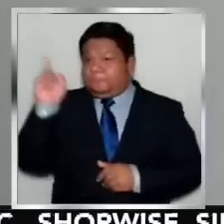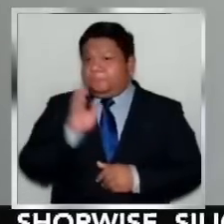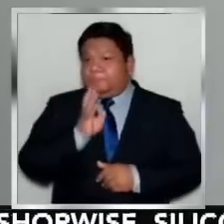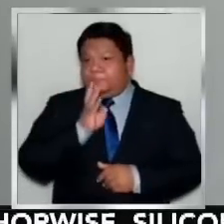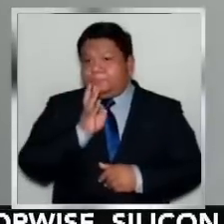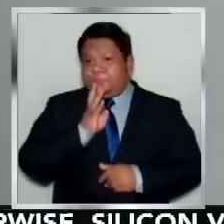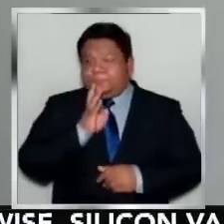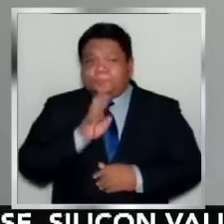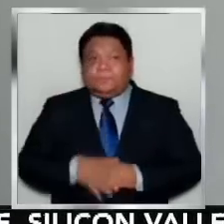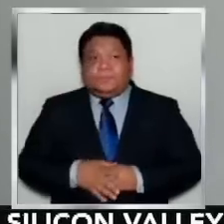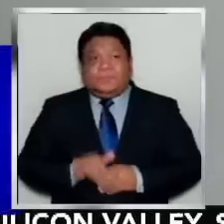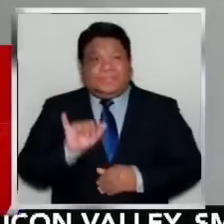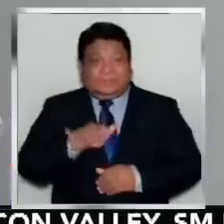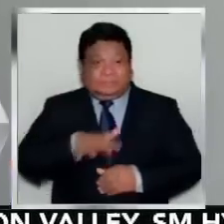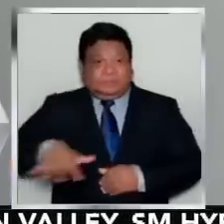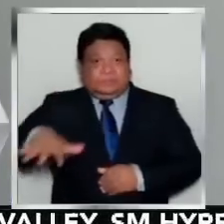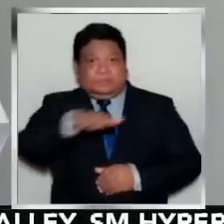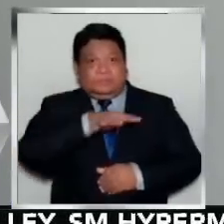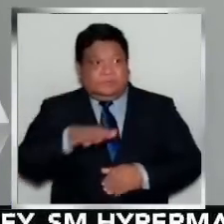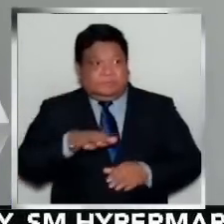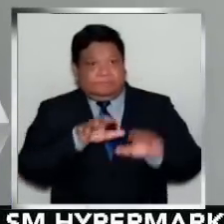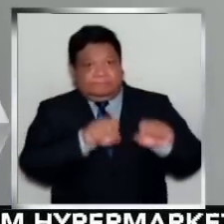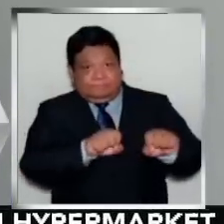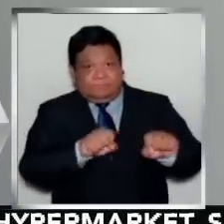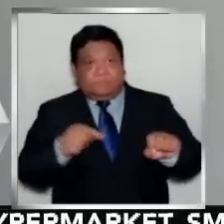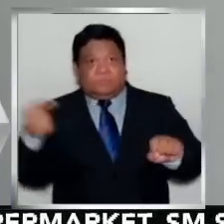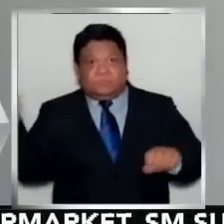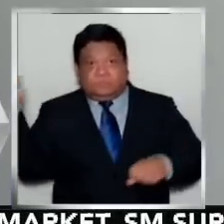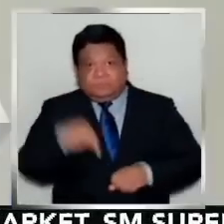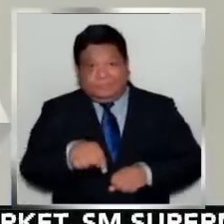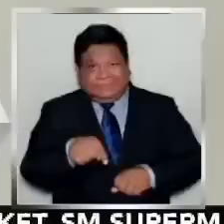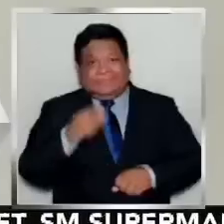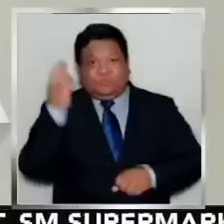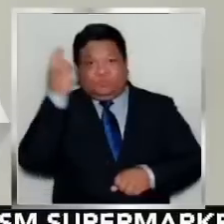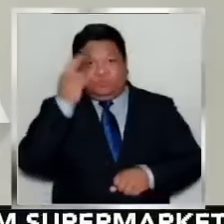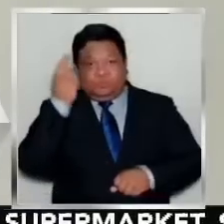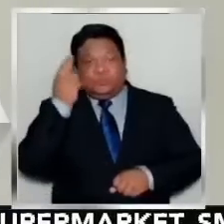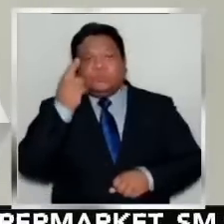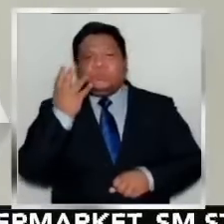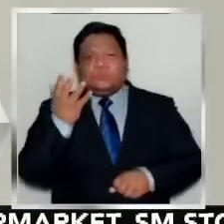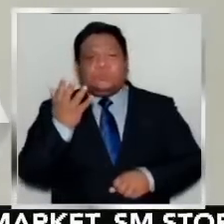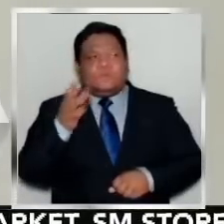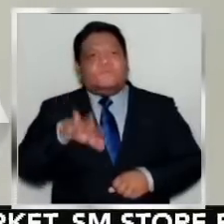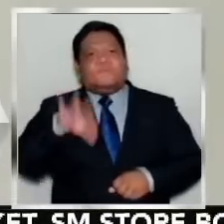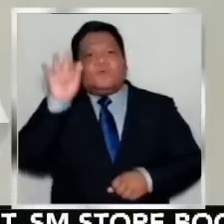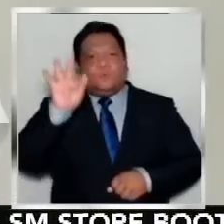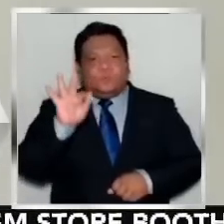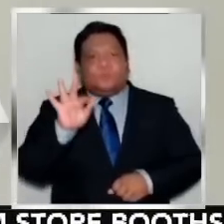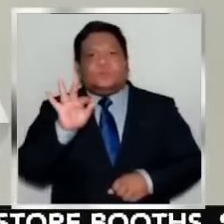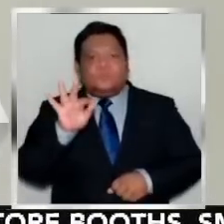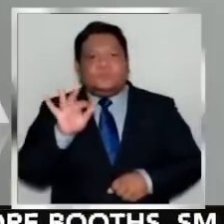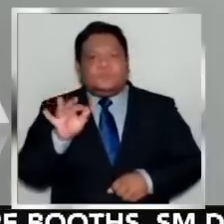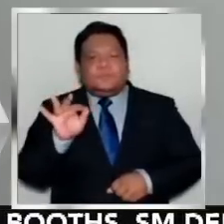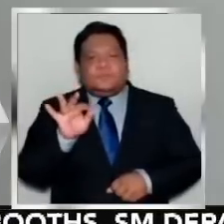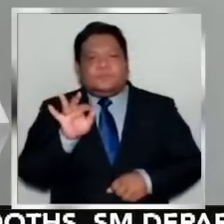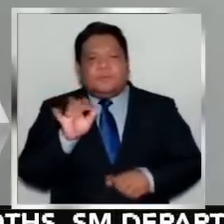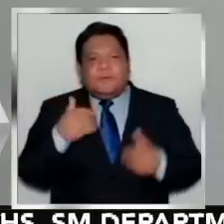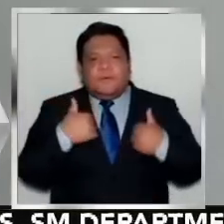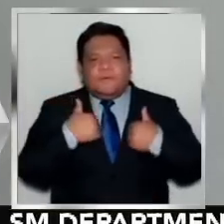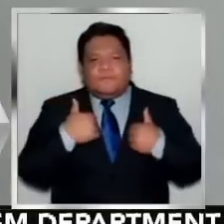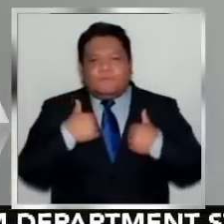at dumiretso siya dito, kaya nalaman ng ating mga pulis